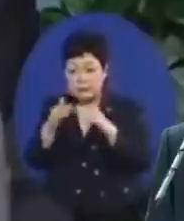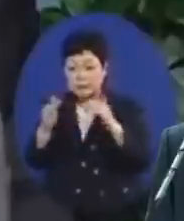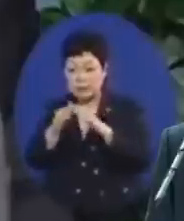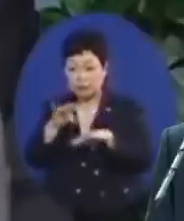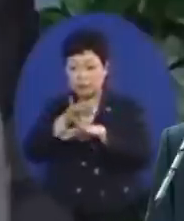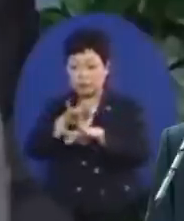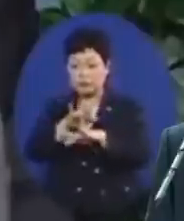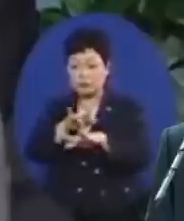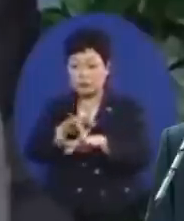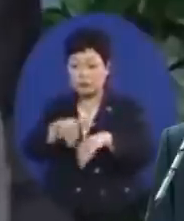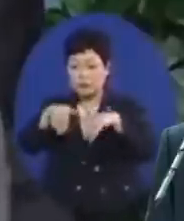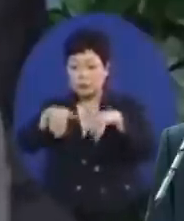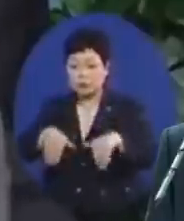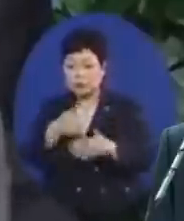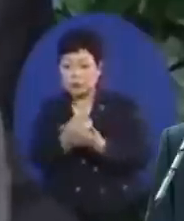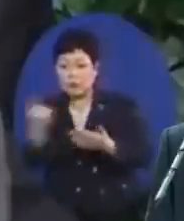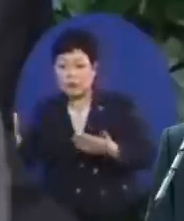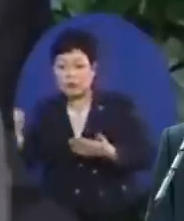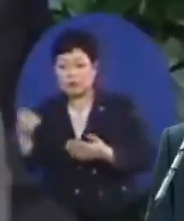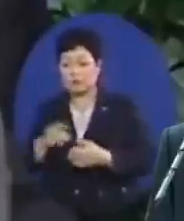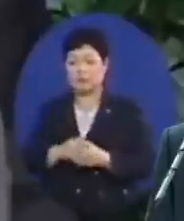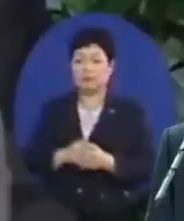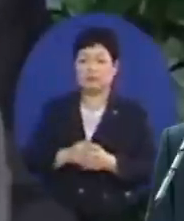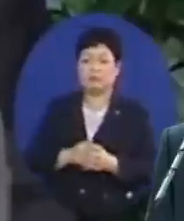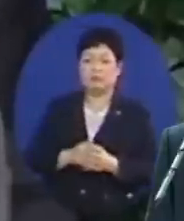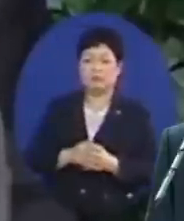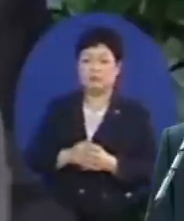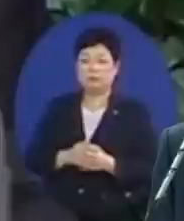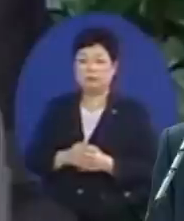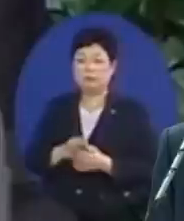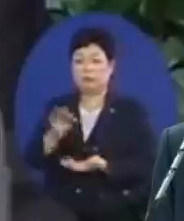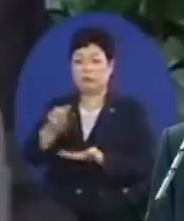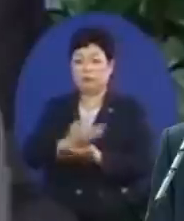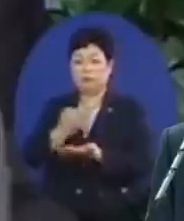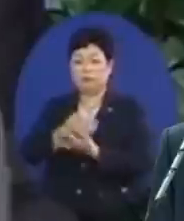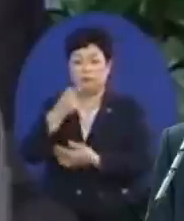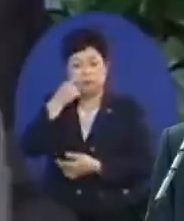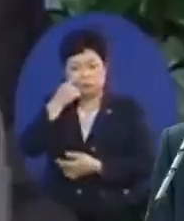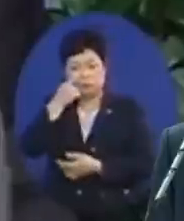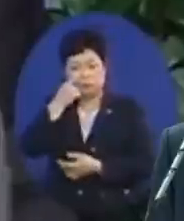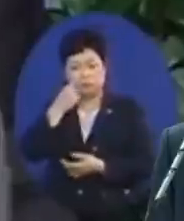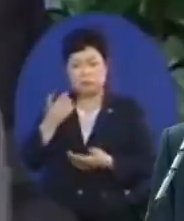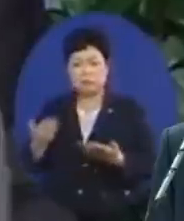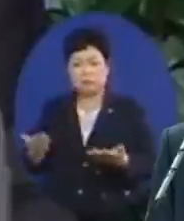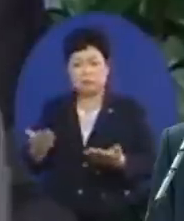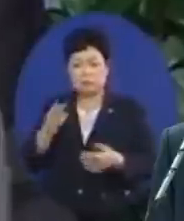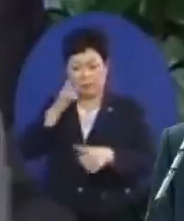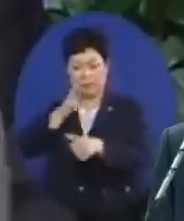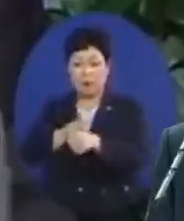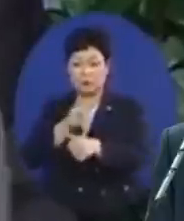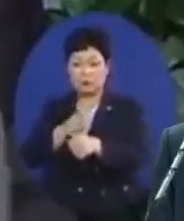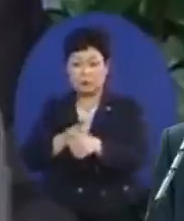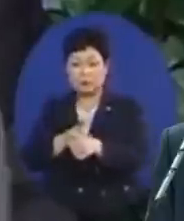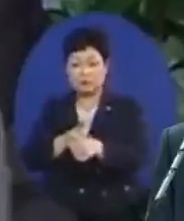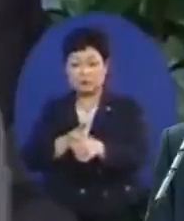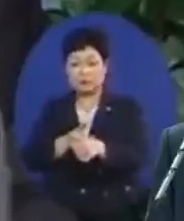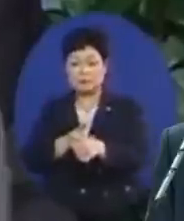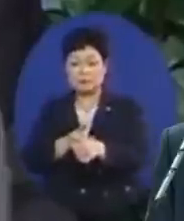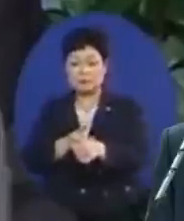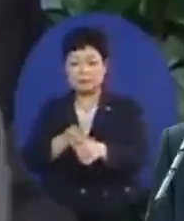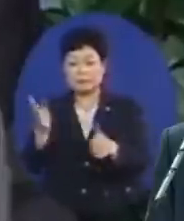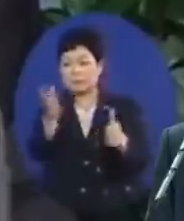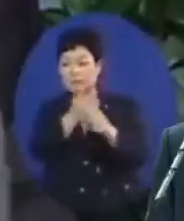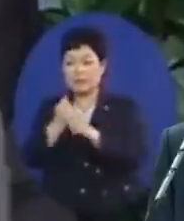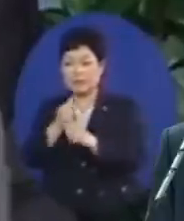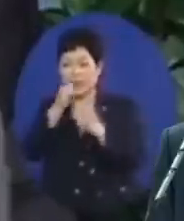귀신이 종에게서 나가버렸으니까 이제 돈을 못 벌게 되단 말이에요. 그러니까 바울을